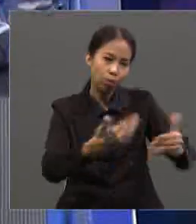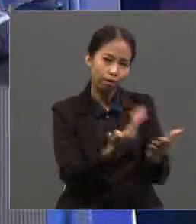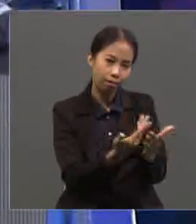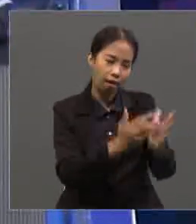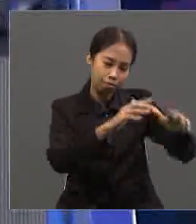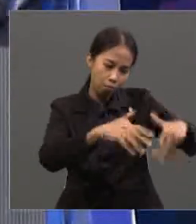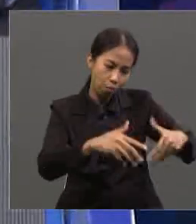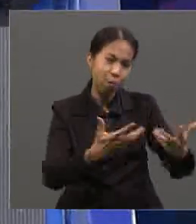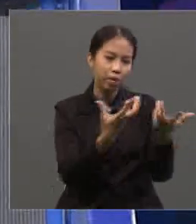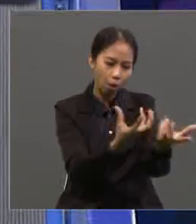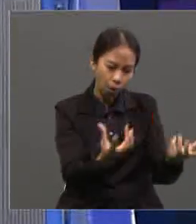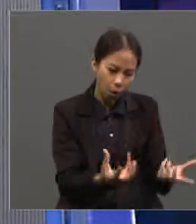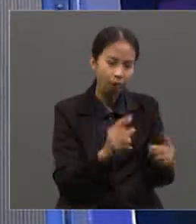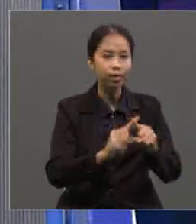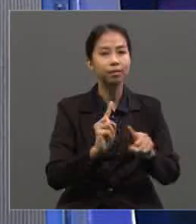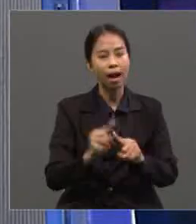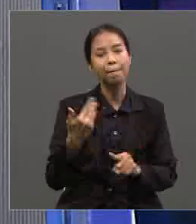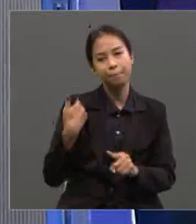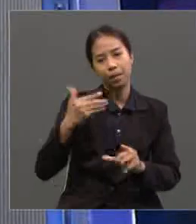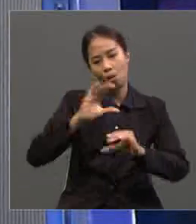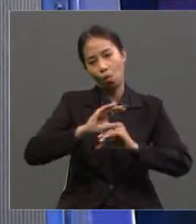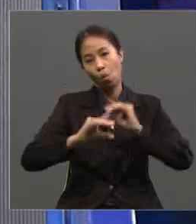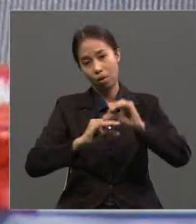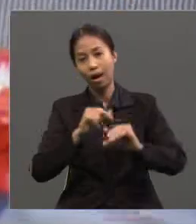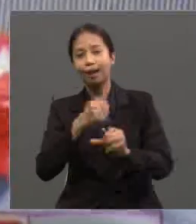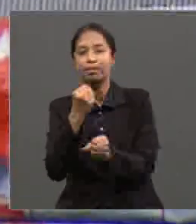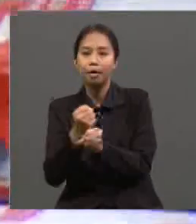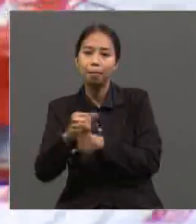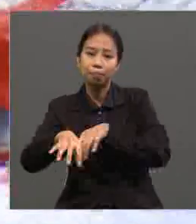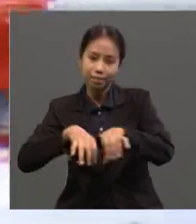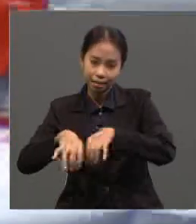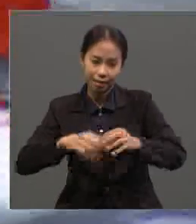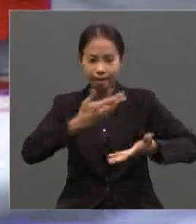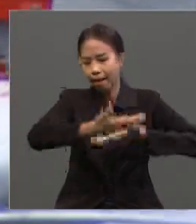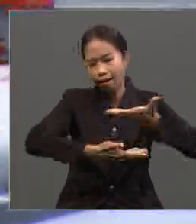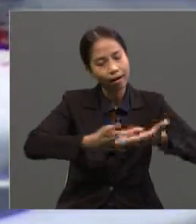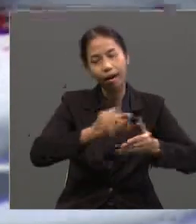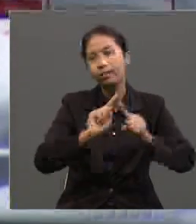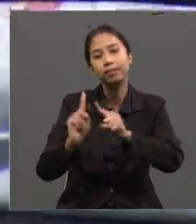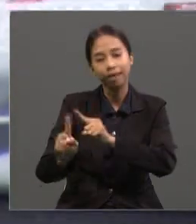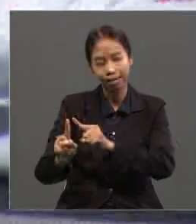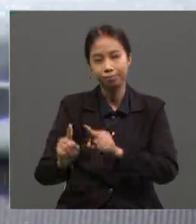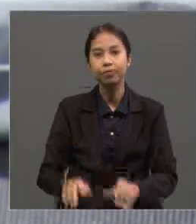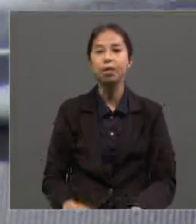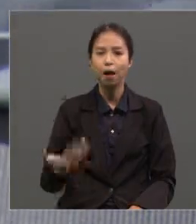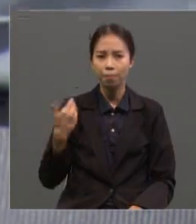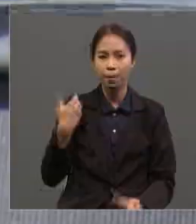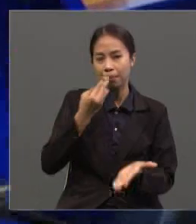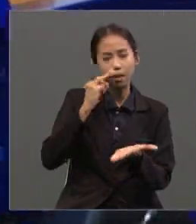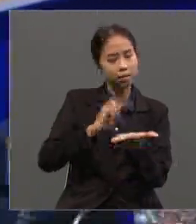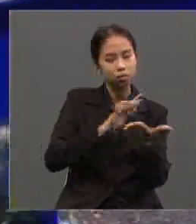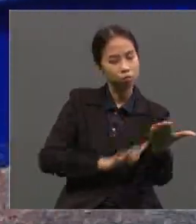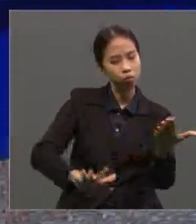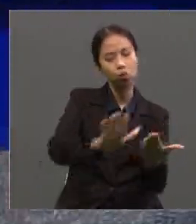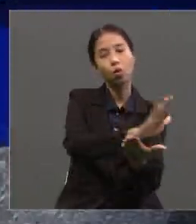ผลิตภัณฑ์อัตลักษณ์ในโครงการไปรษณีย์เพิ่มสุขและการจำหน่ายผ่านแพลตฟอร์มไทยแลนด์โพสต์มาและไปรษณีย์ทั่ว